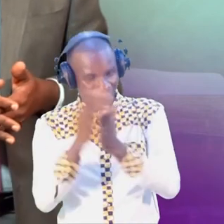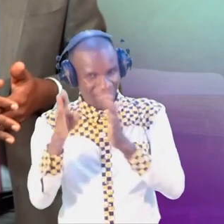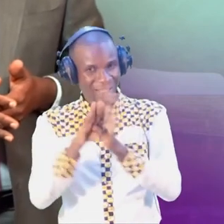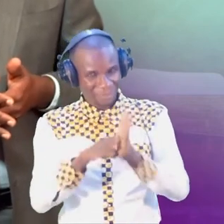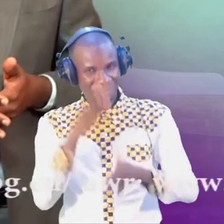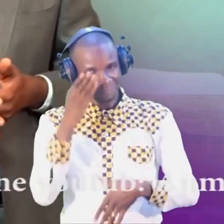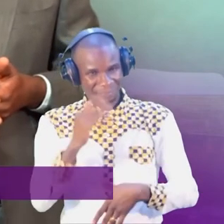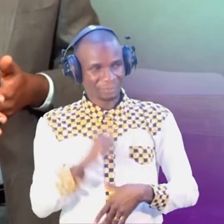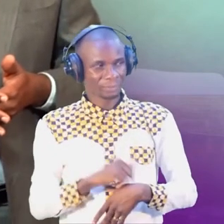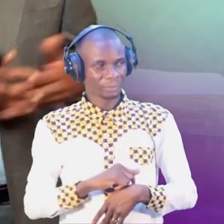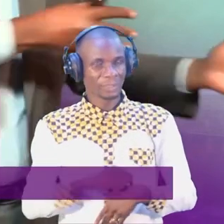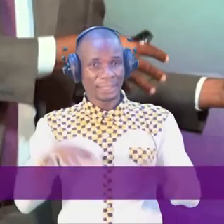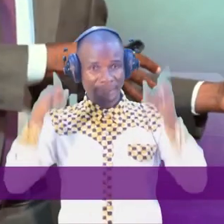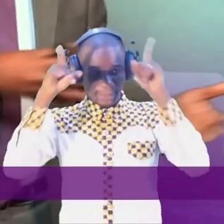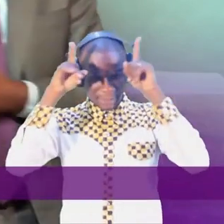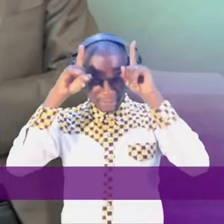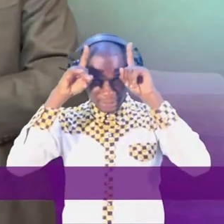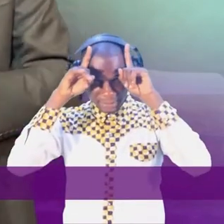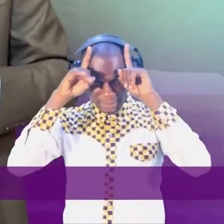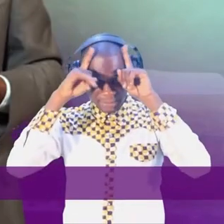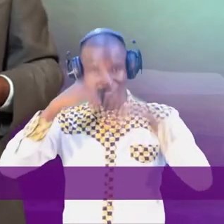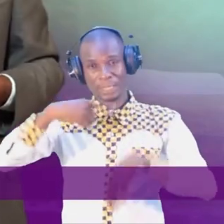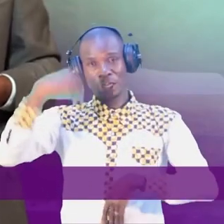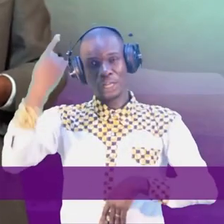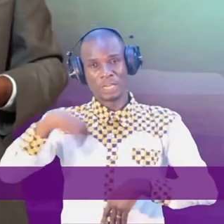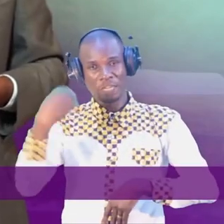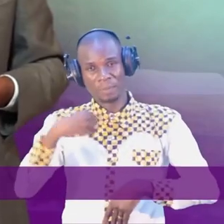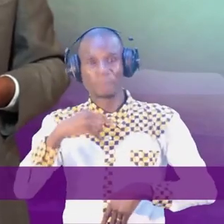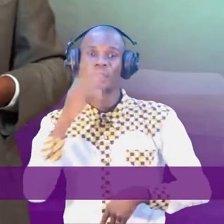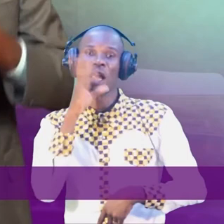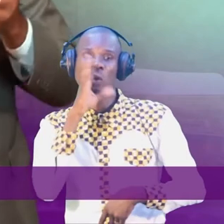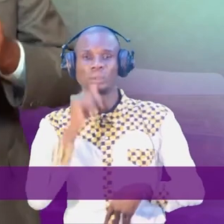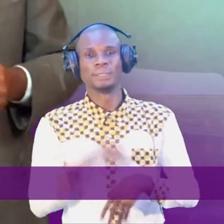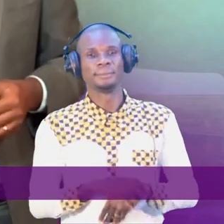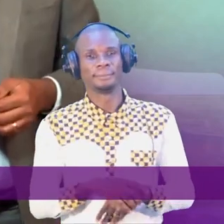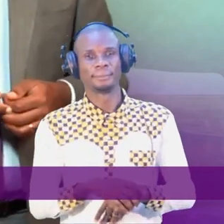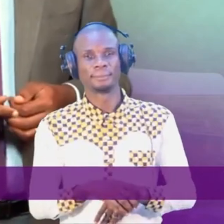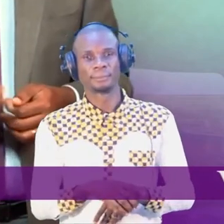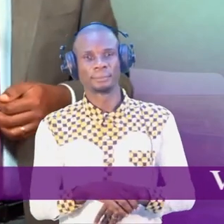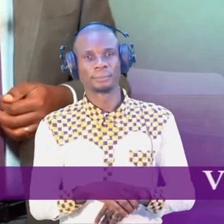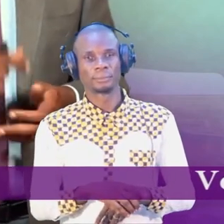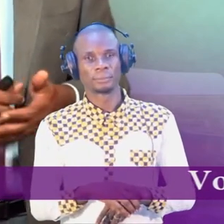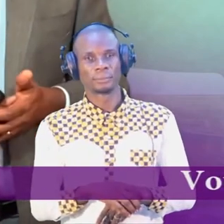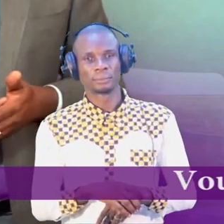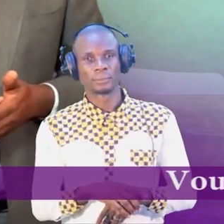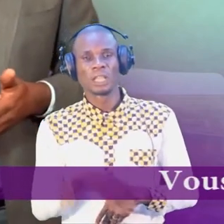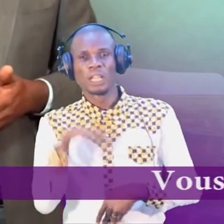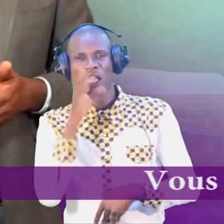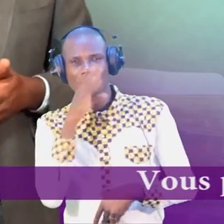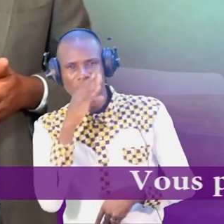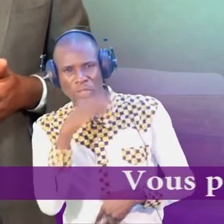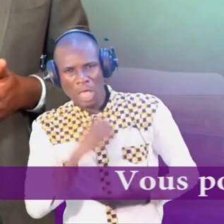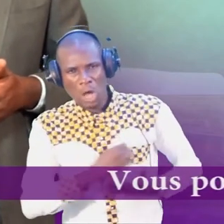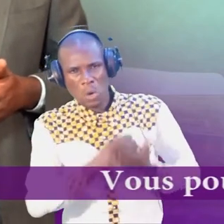mali ya watu. Katika Biblia utakuta watu wengi walisema uongo. Na shetani ndiye alikuwa wa kwanza